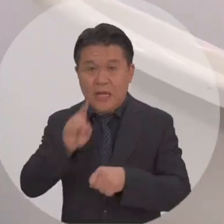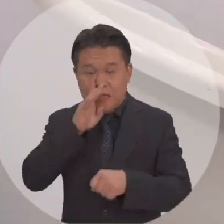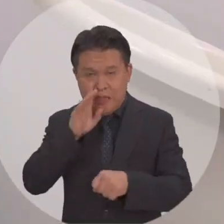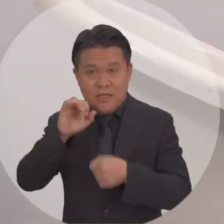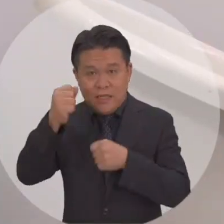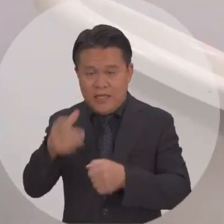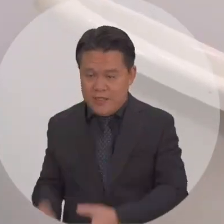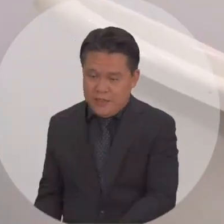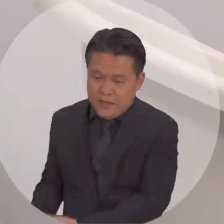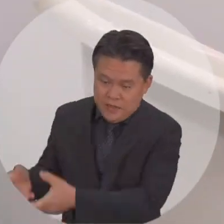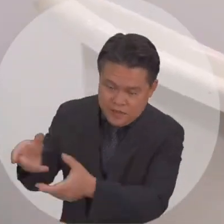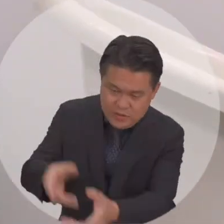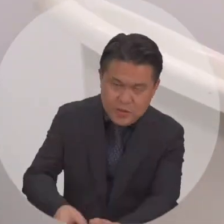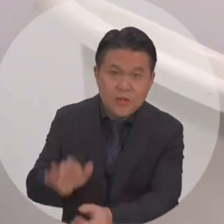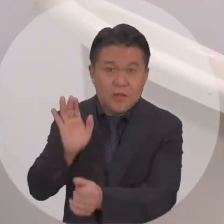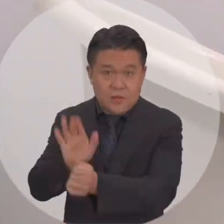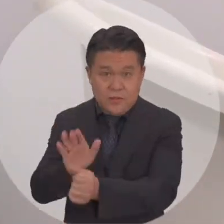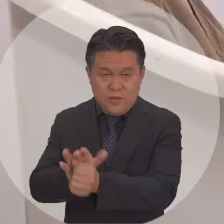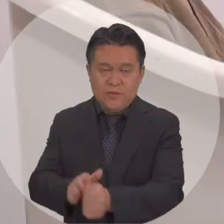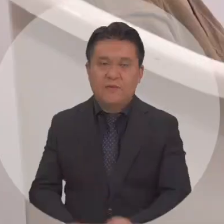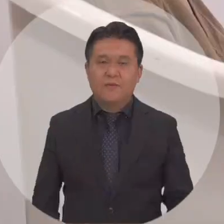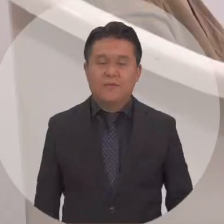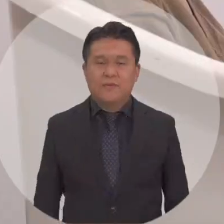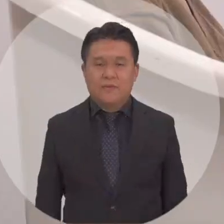없는 다리를 옮겨줍니다.